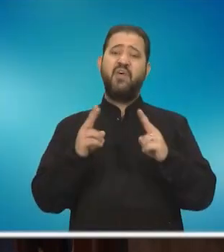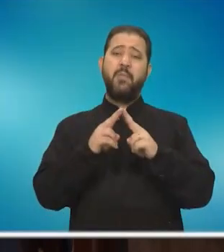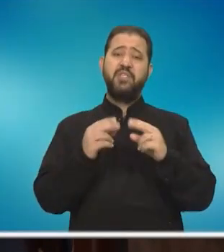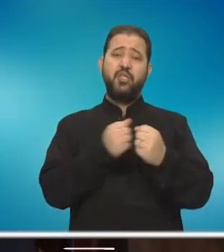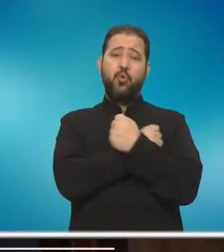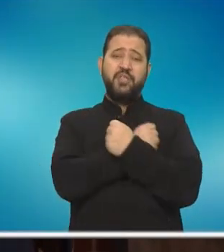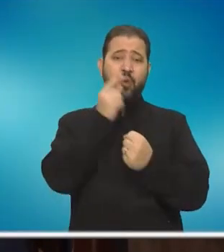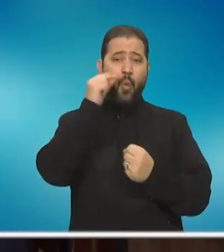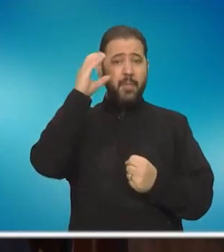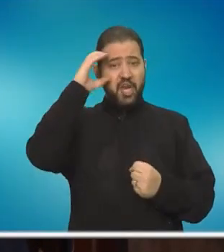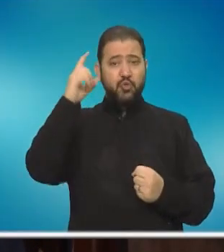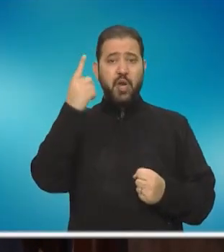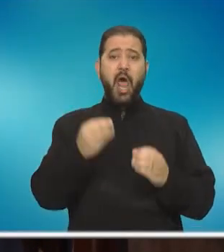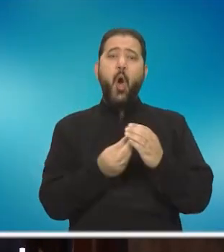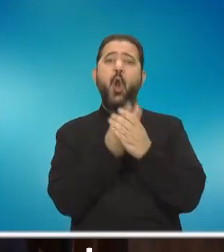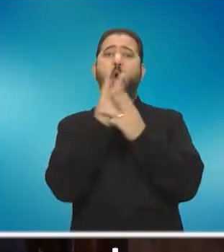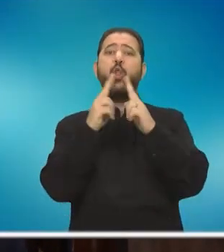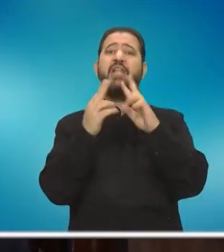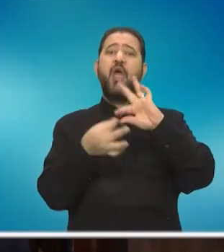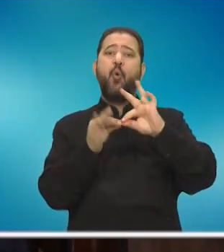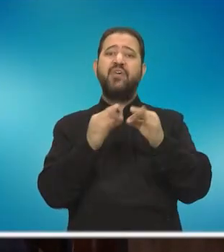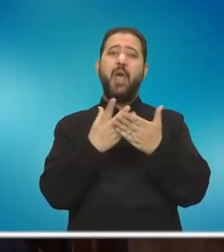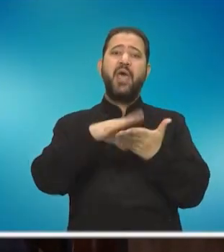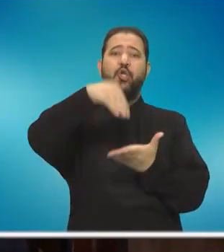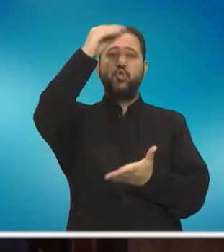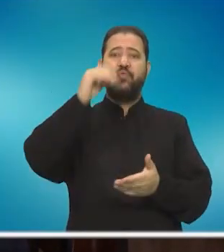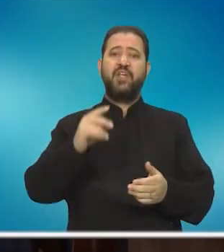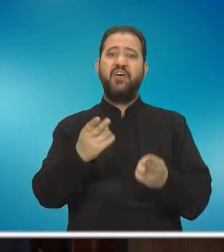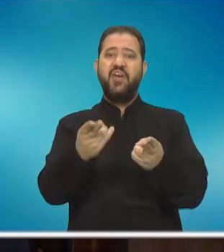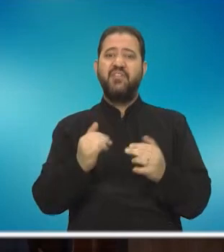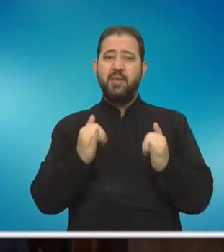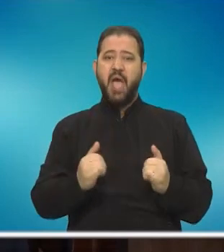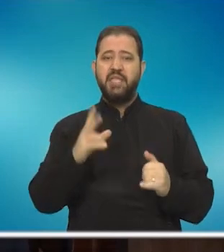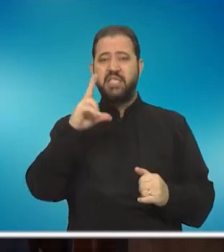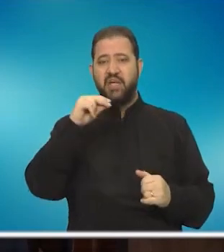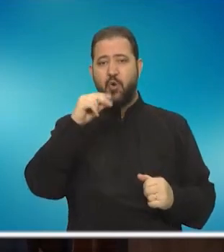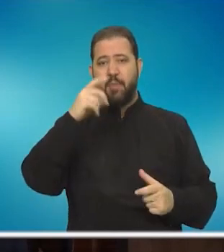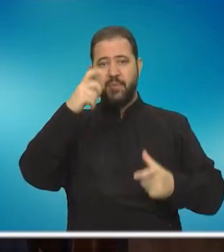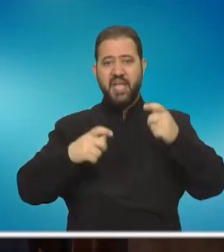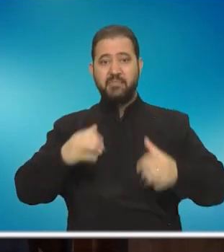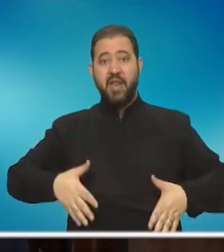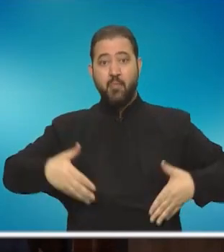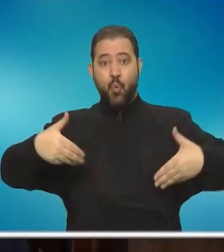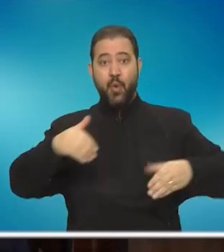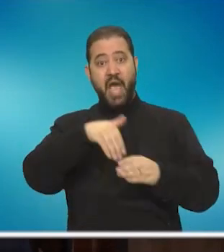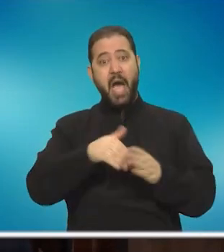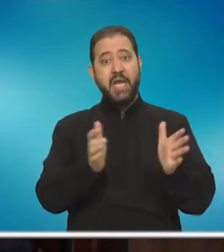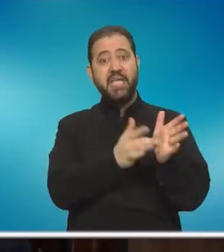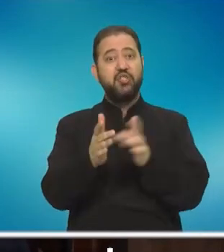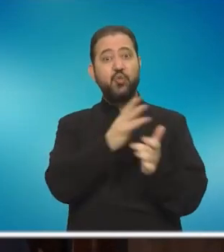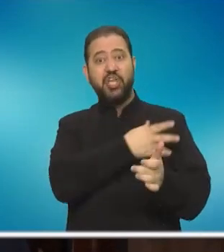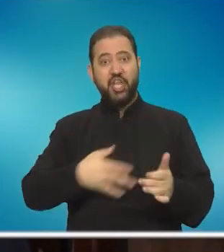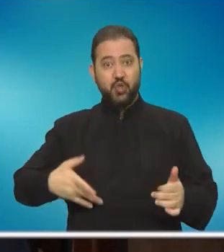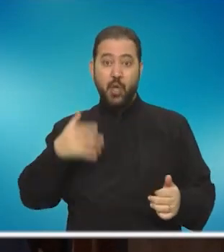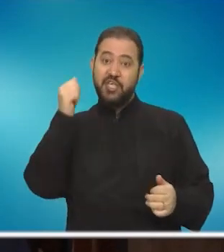Dragi telespectatori, bine v-am găsit la o nouă ediție emisiunii Cuvânt pentru Suflet. Vă invităm să vorbim astăzi despre bucuria în Hristos